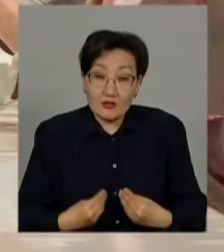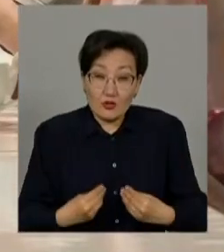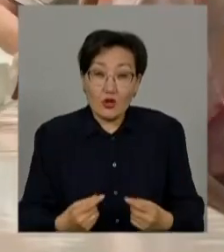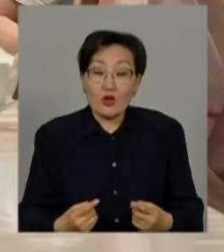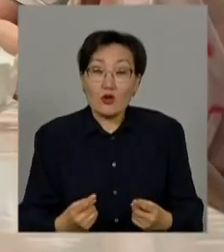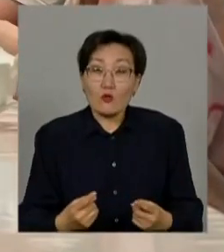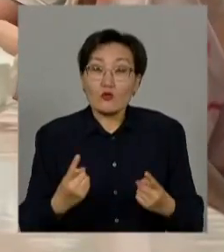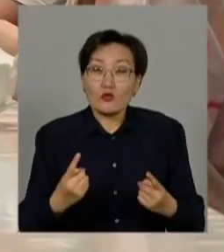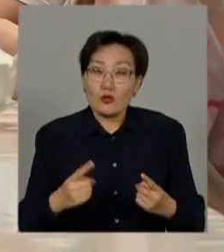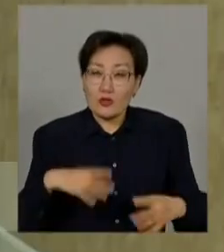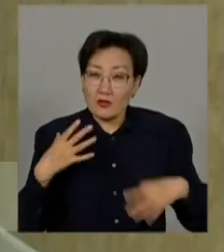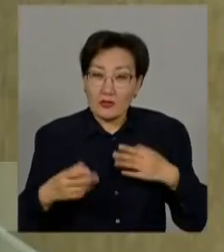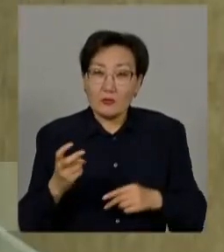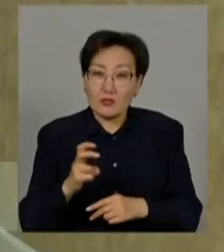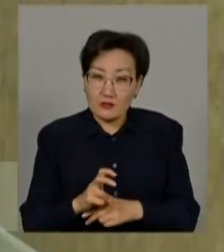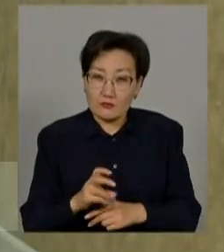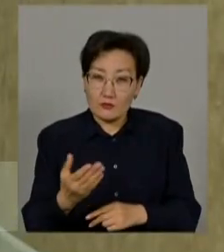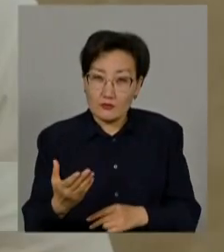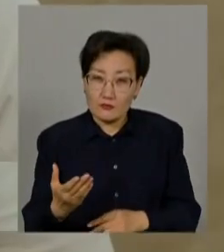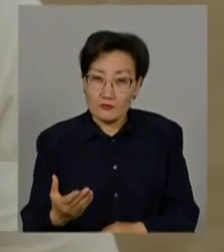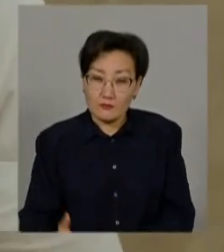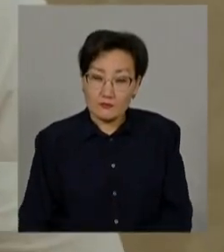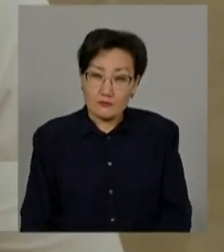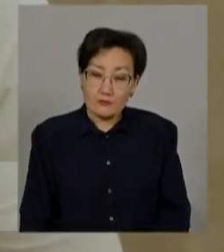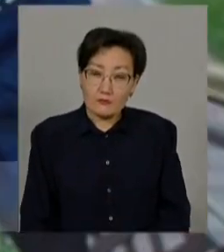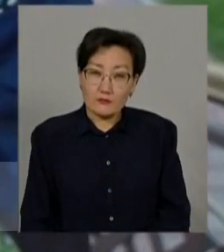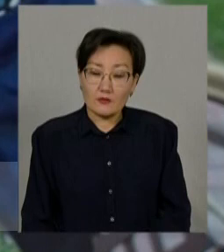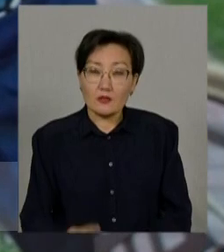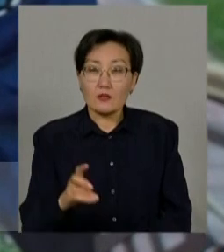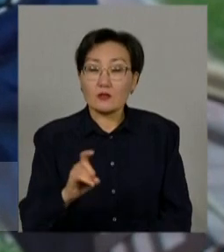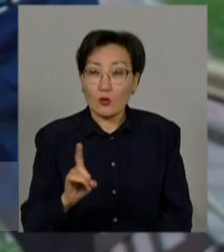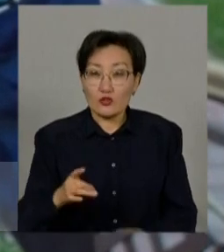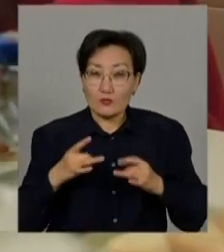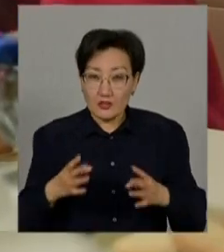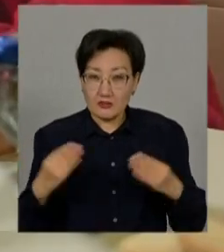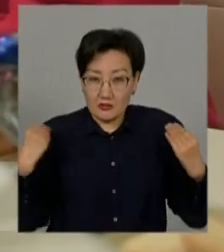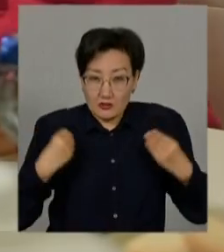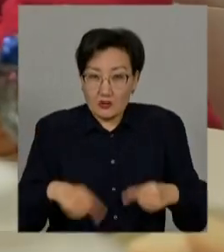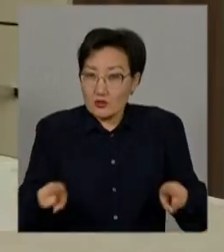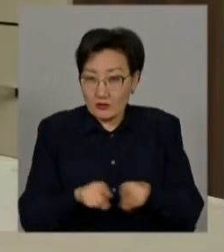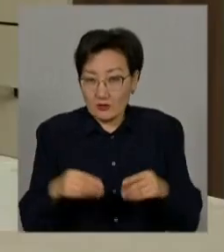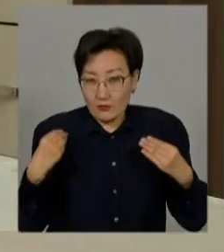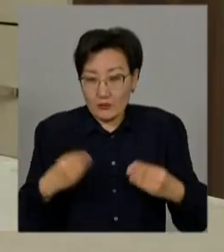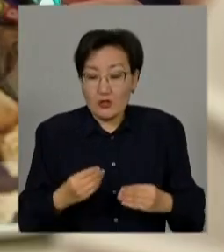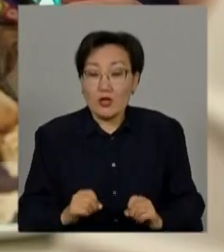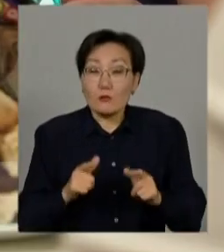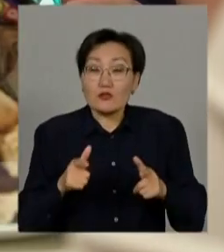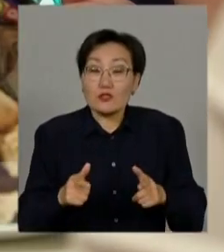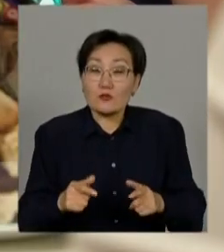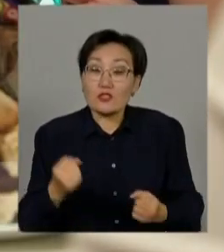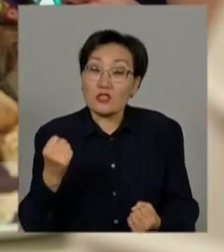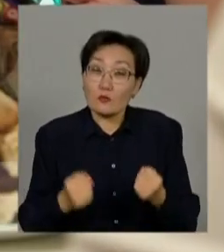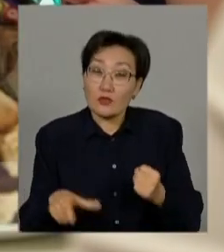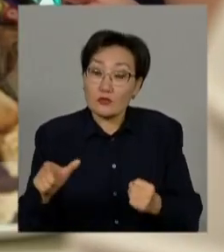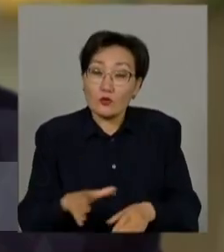үлкен дайындықпен келеді. Ана жақта біреулер кеп тұр, үстеріне наурызда киетін киімге келген ба, бірдеңе. Жұмысқа жаңа орналасқан күтуші мен көлік